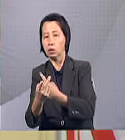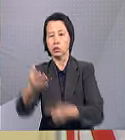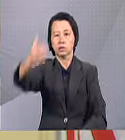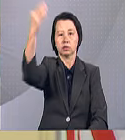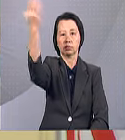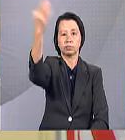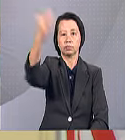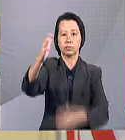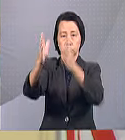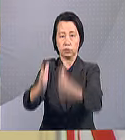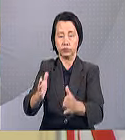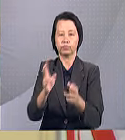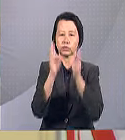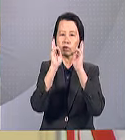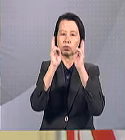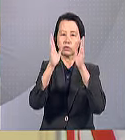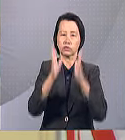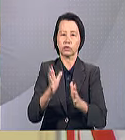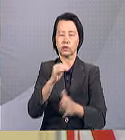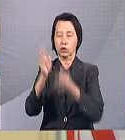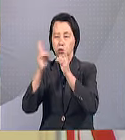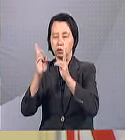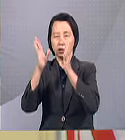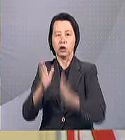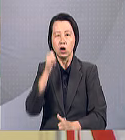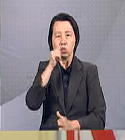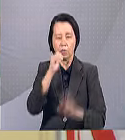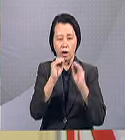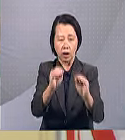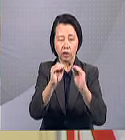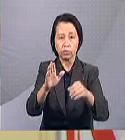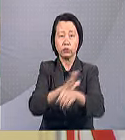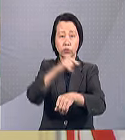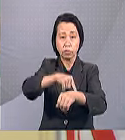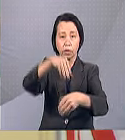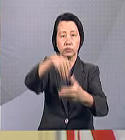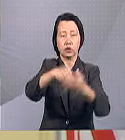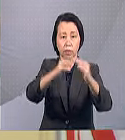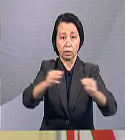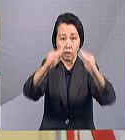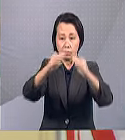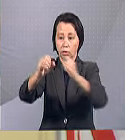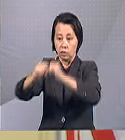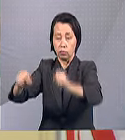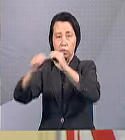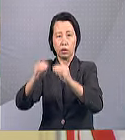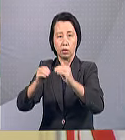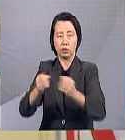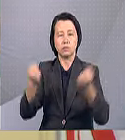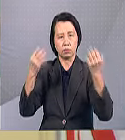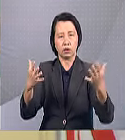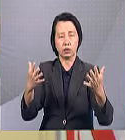penceramah, ustaz dan ustazah yang mengajar sepenuh masa di masjid dan surau. Ramai